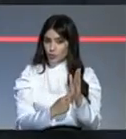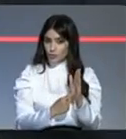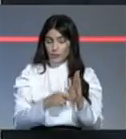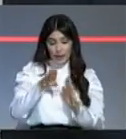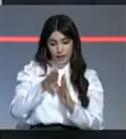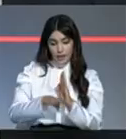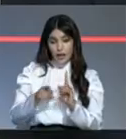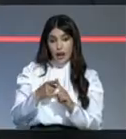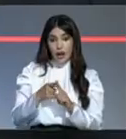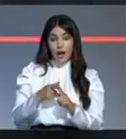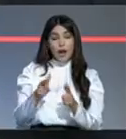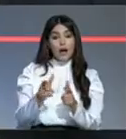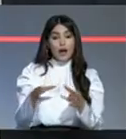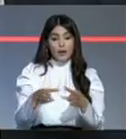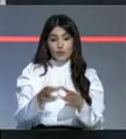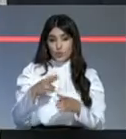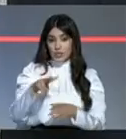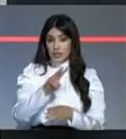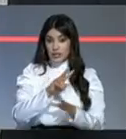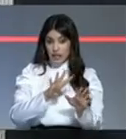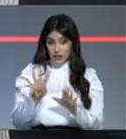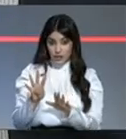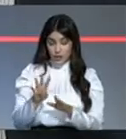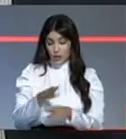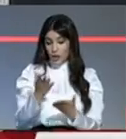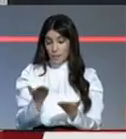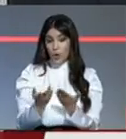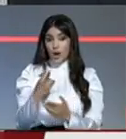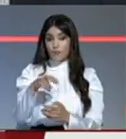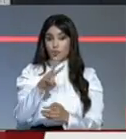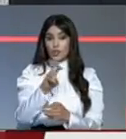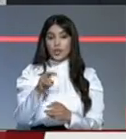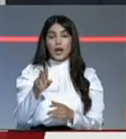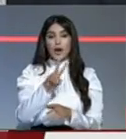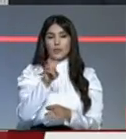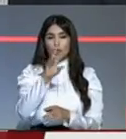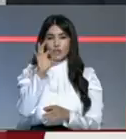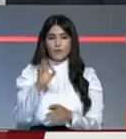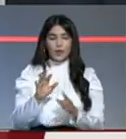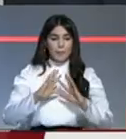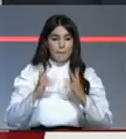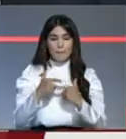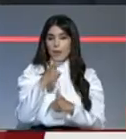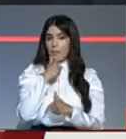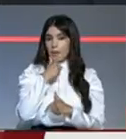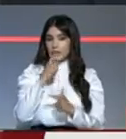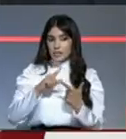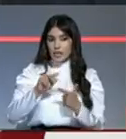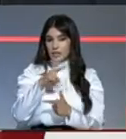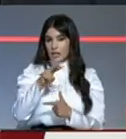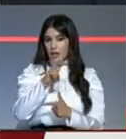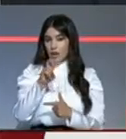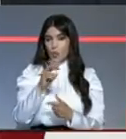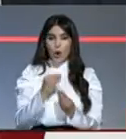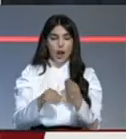في رقم المعاملات 2009 مقابل الفين وعشرين بنسبه خمسه وعشرين في المائه مارس 19 مارس عشرين والى